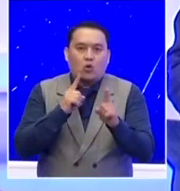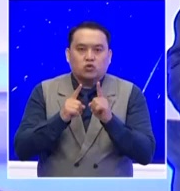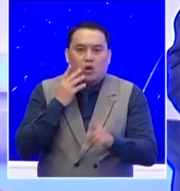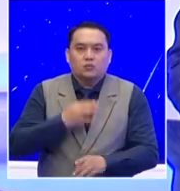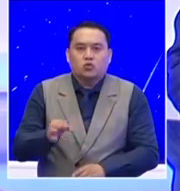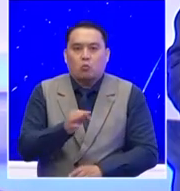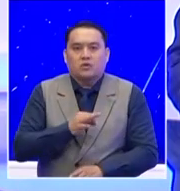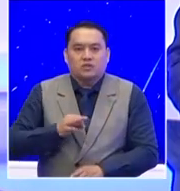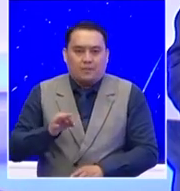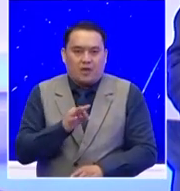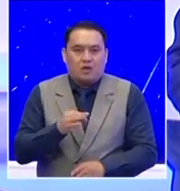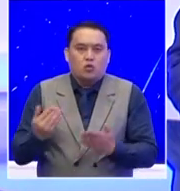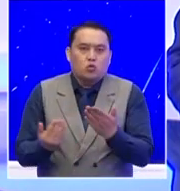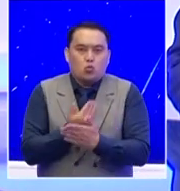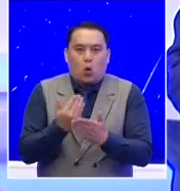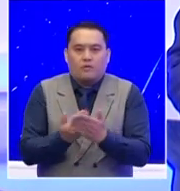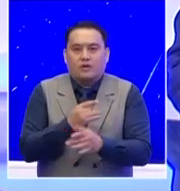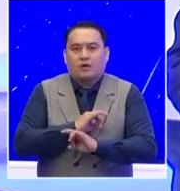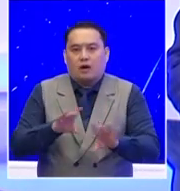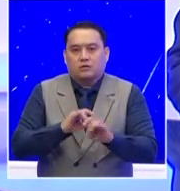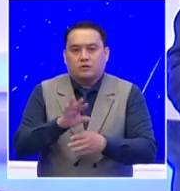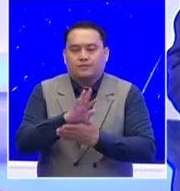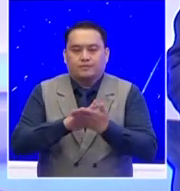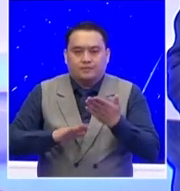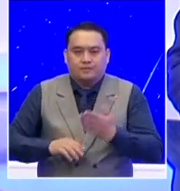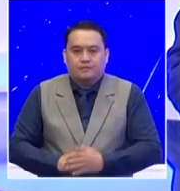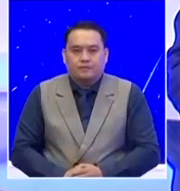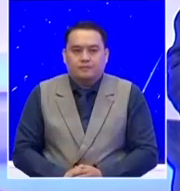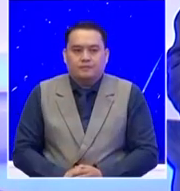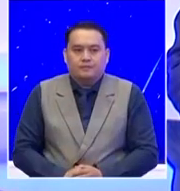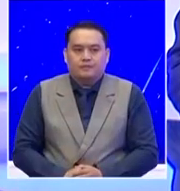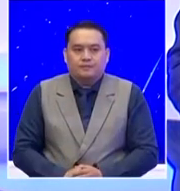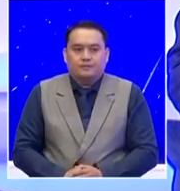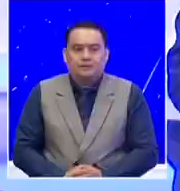площадке ЖТСУ Медиа. Об этом и других нововведениях расскажет мой коллега Дамир Анитов.